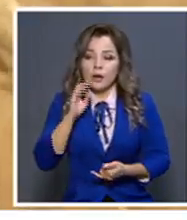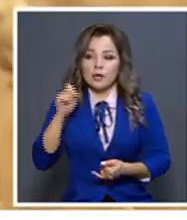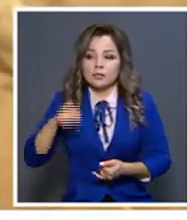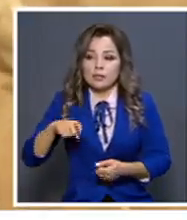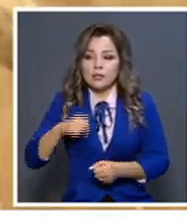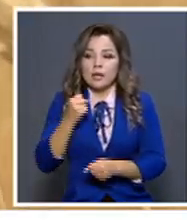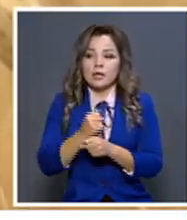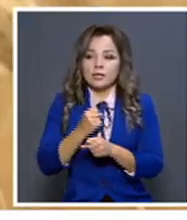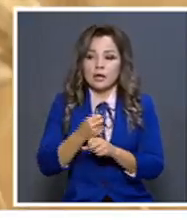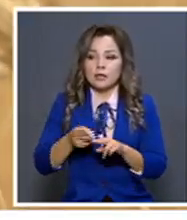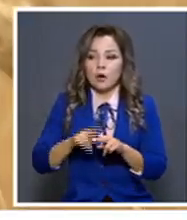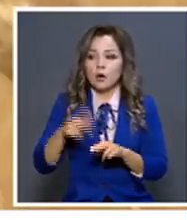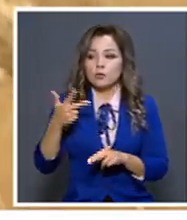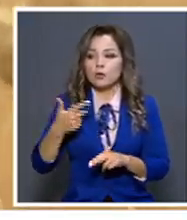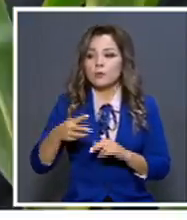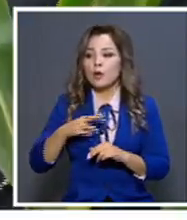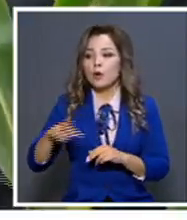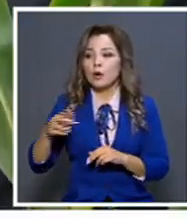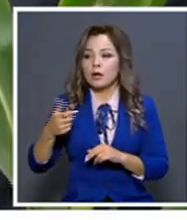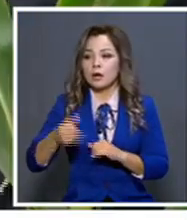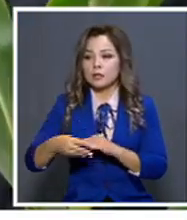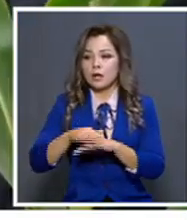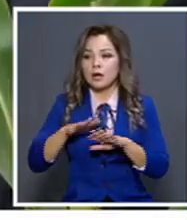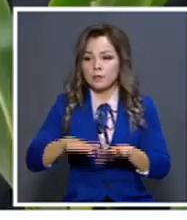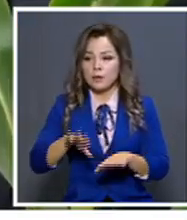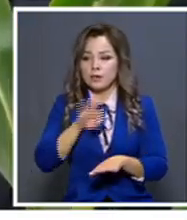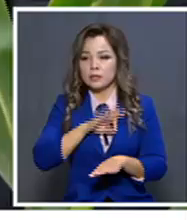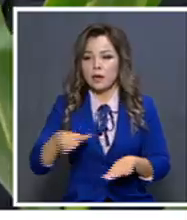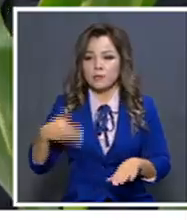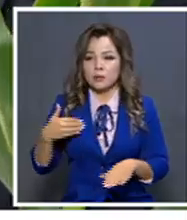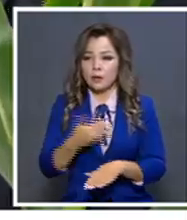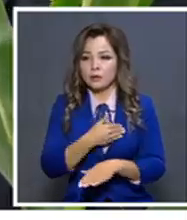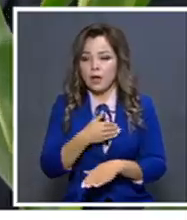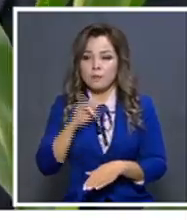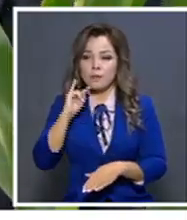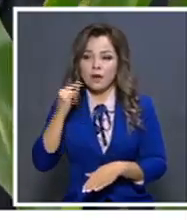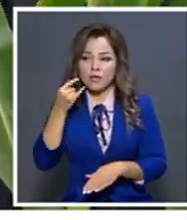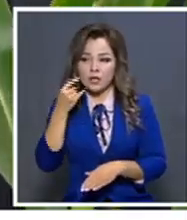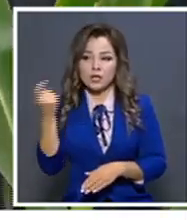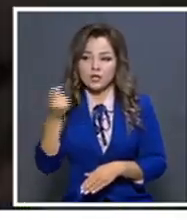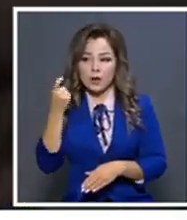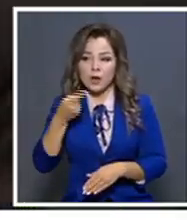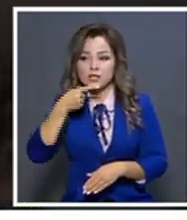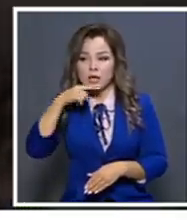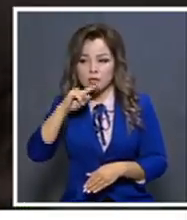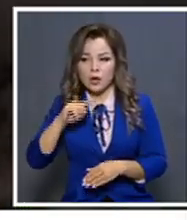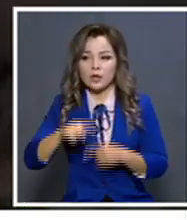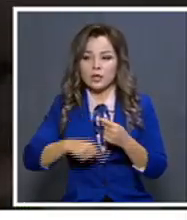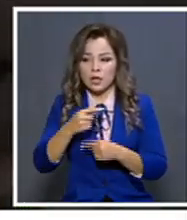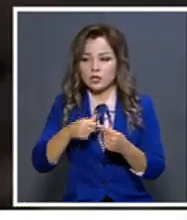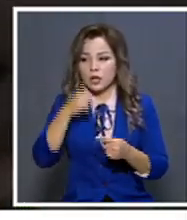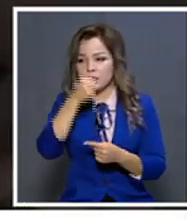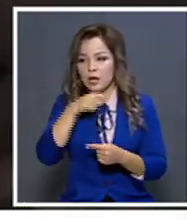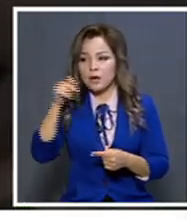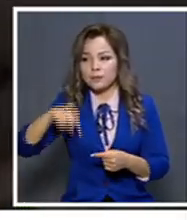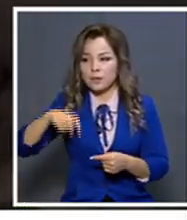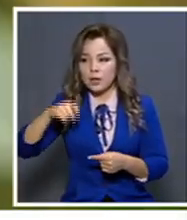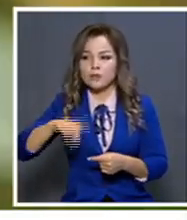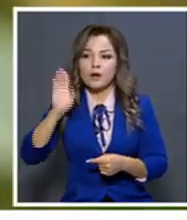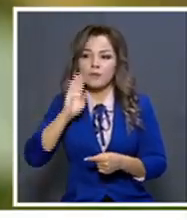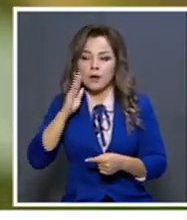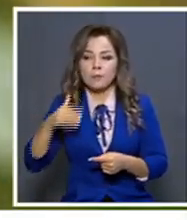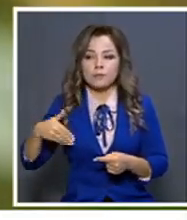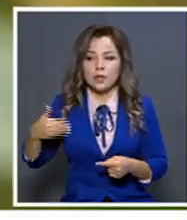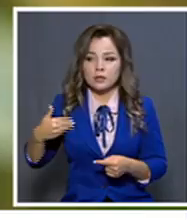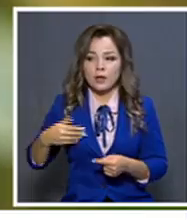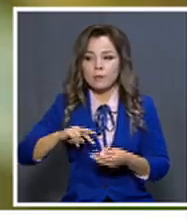көлемін 3 миллион гектарға жеткізуді мақсат етті. Терекулік шаруалар келер жылдан бастап жүгері дақылдарын суаруды қолғалады. Бұл өнім